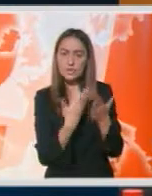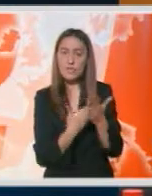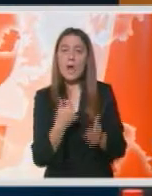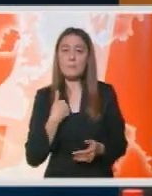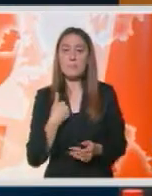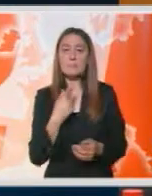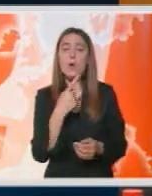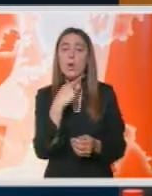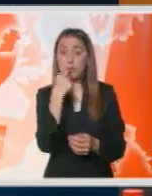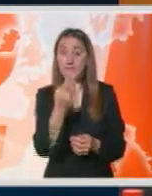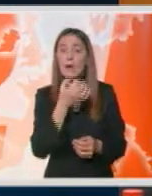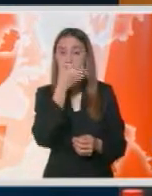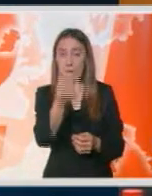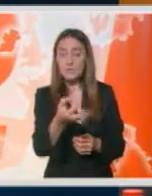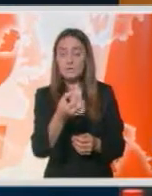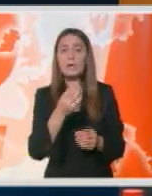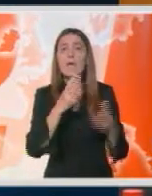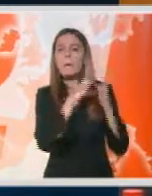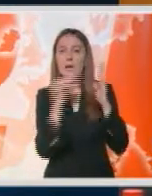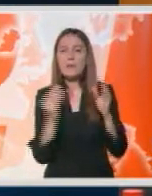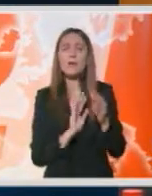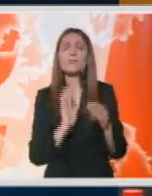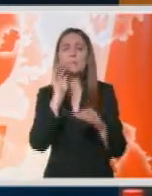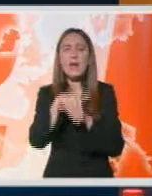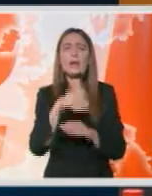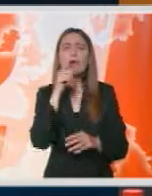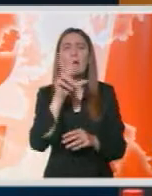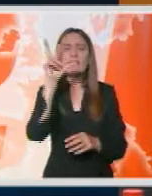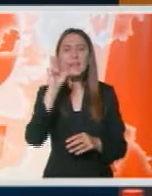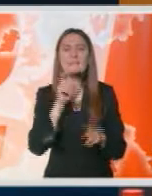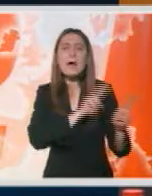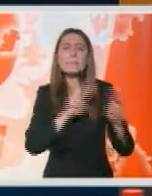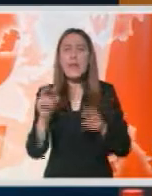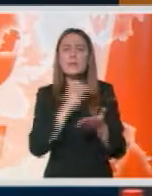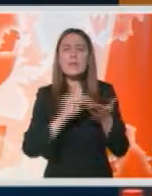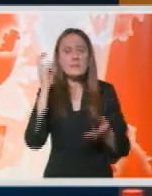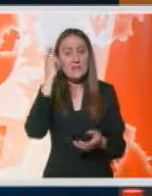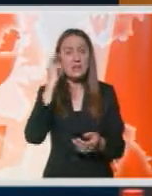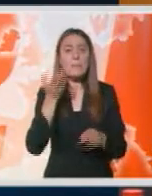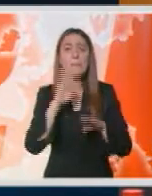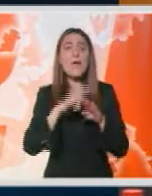mi kroz odgovaranje na upitnik preveli više od 300 pravnih akata Crne